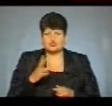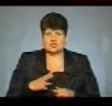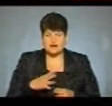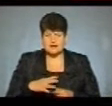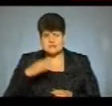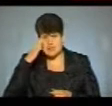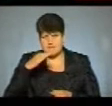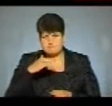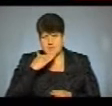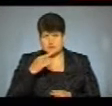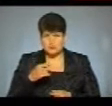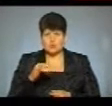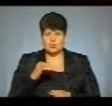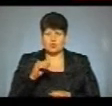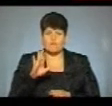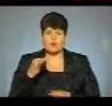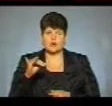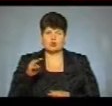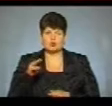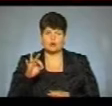Небесної сотні з Тернопільщини Юрій Войтович.